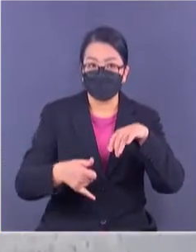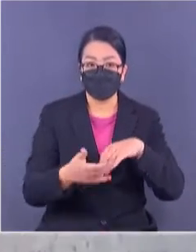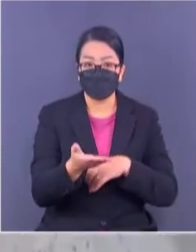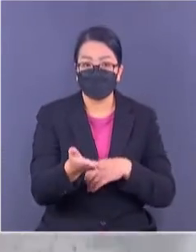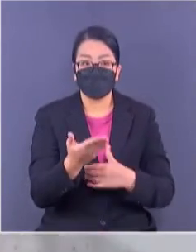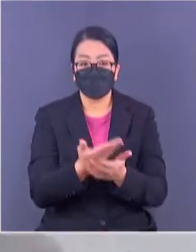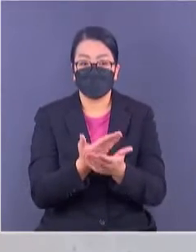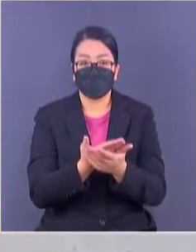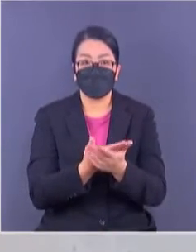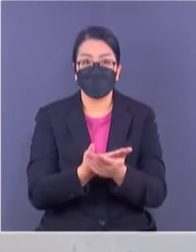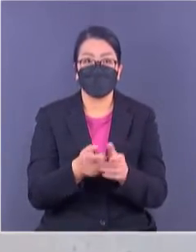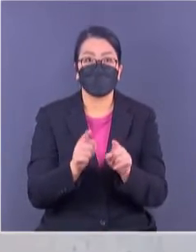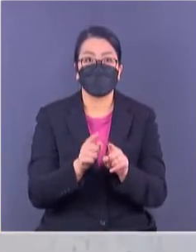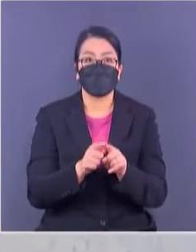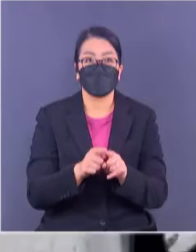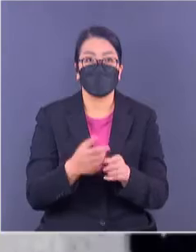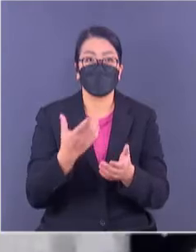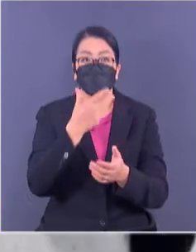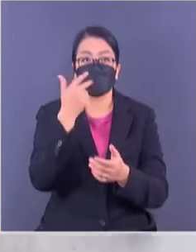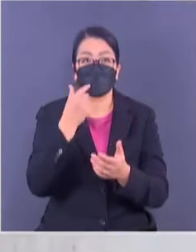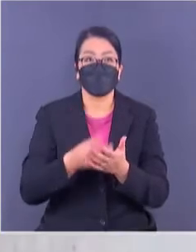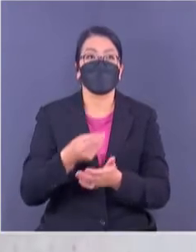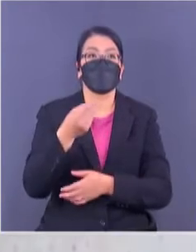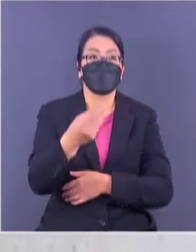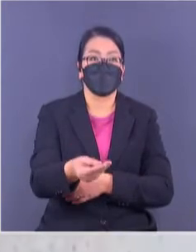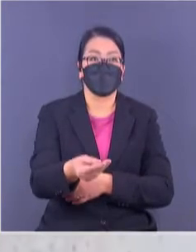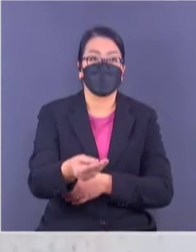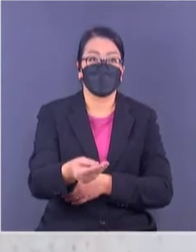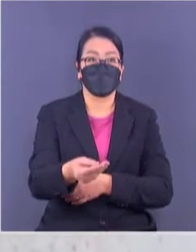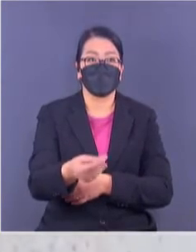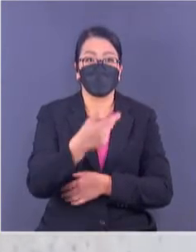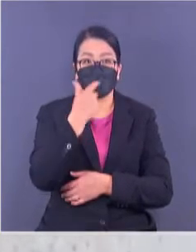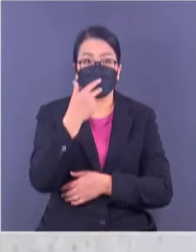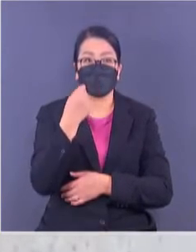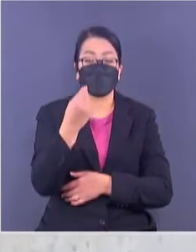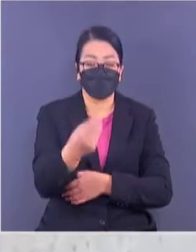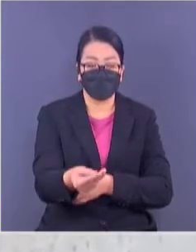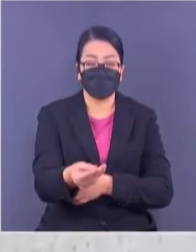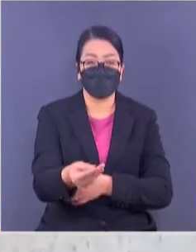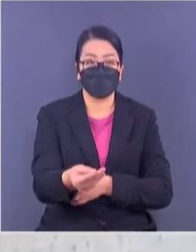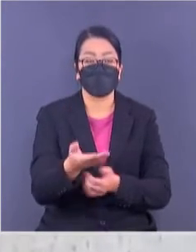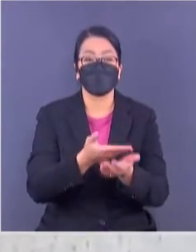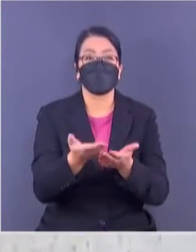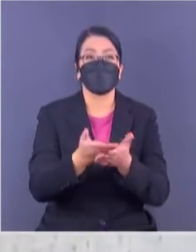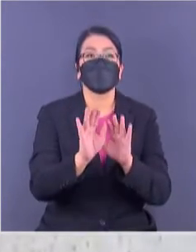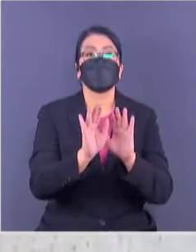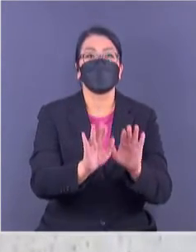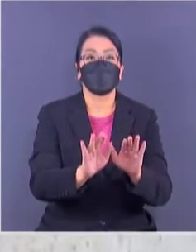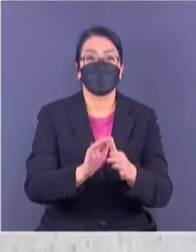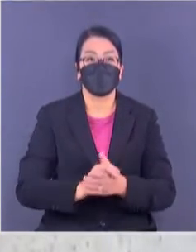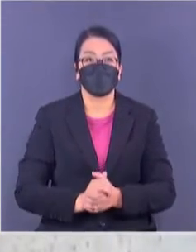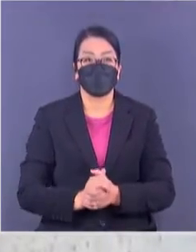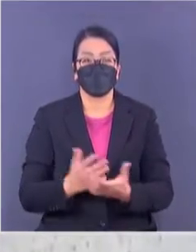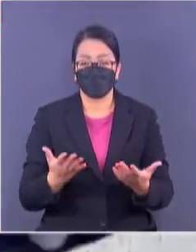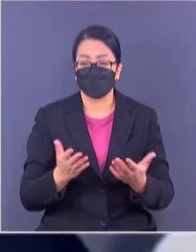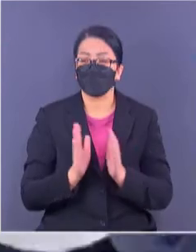สีดำเดินมาที่ร้านโดยยื่นขนมเค้กให้กับพนักงาน1ชิ้นครับ นี ่บอกว่าซื้อมาฝากพนัก